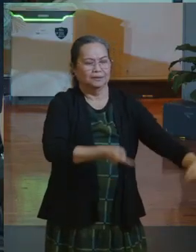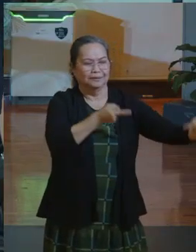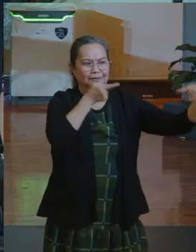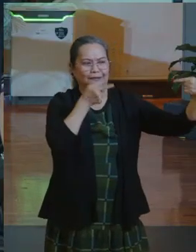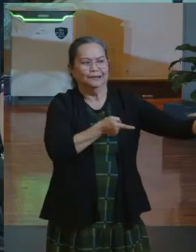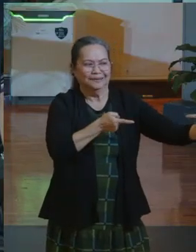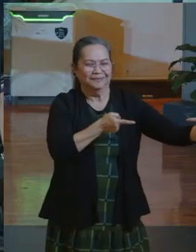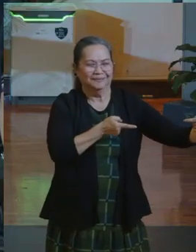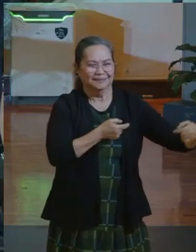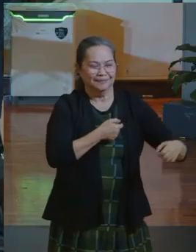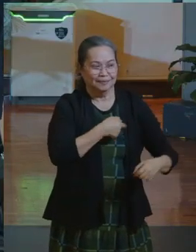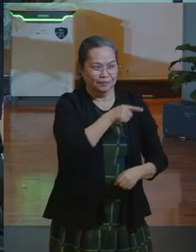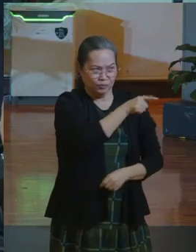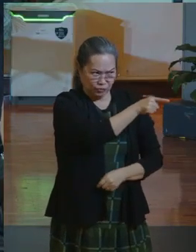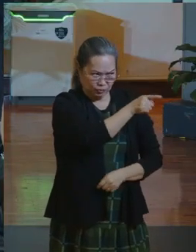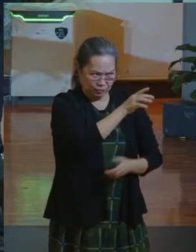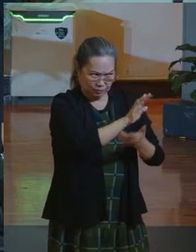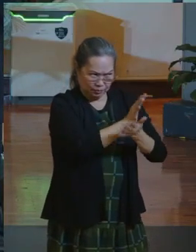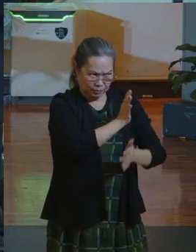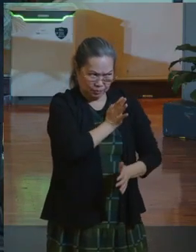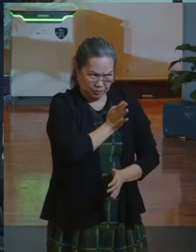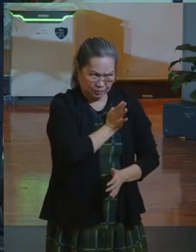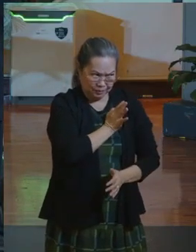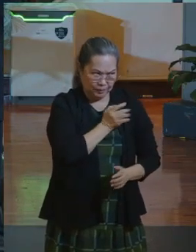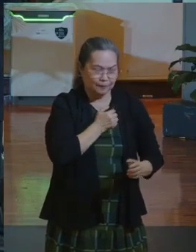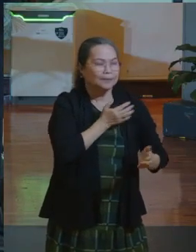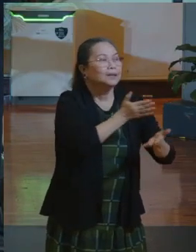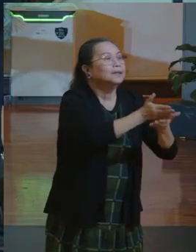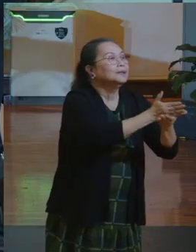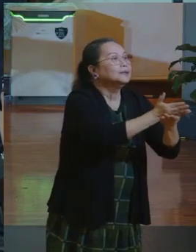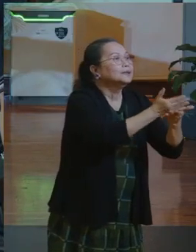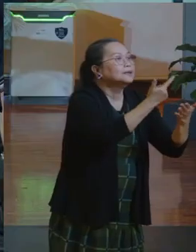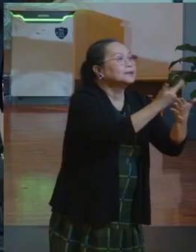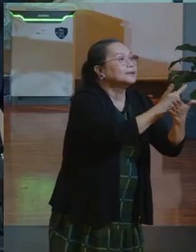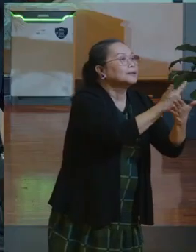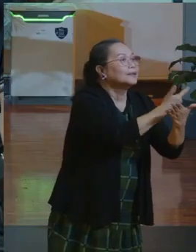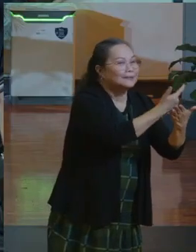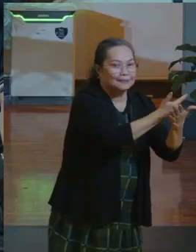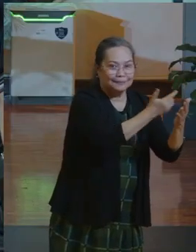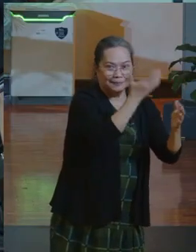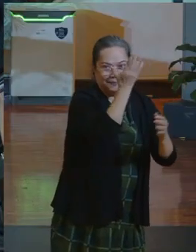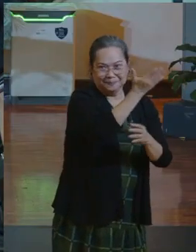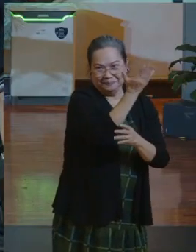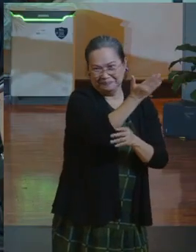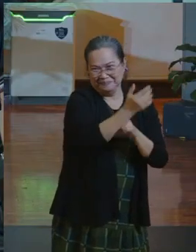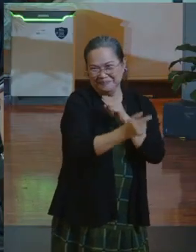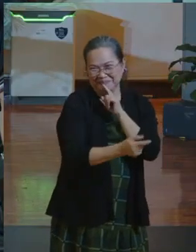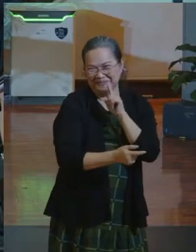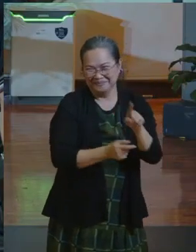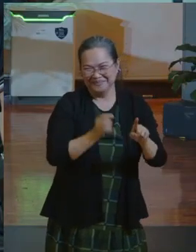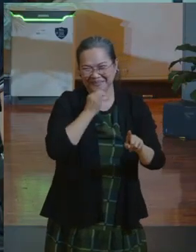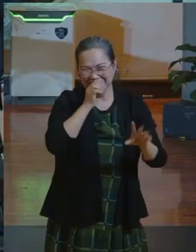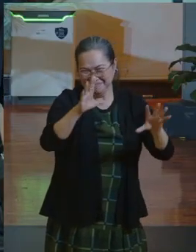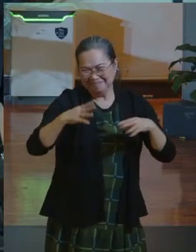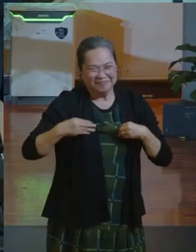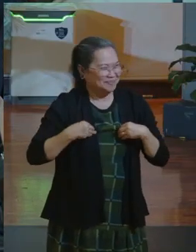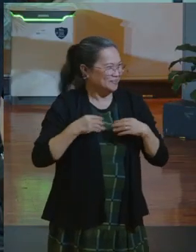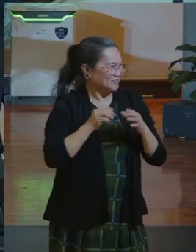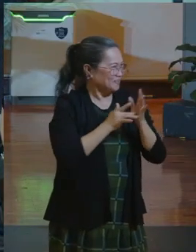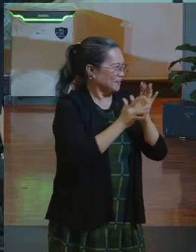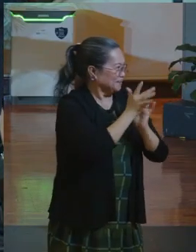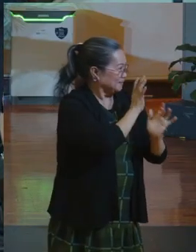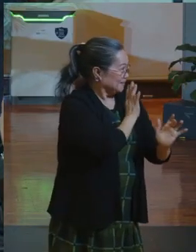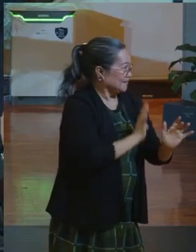Siyempre, gusto niyo bumalik ka paaway niyo, di ba? Ibabait lang sila kung sila ay tatanggap sa Panginoon.